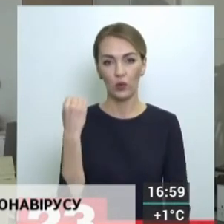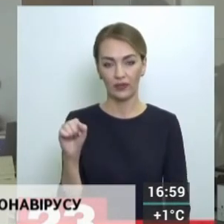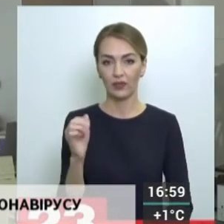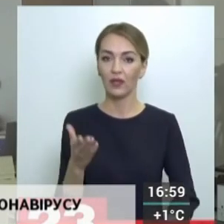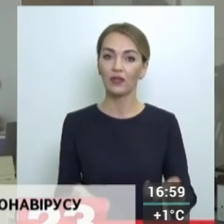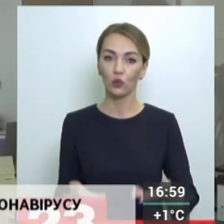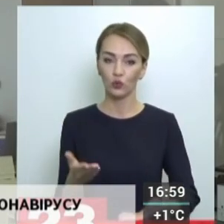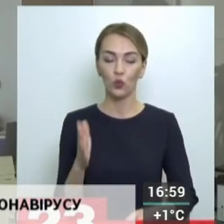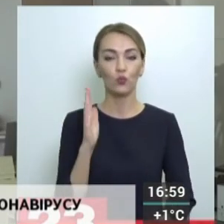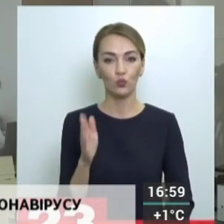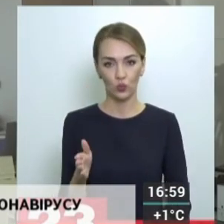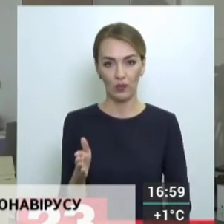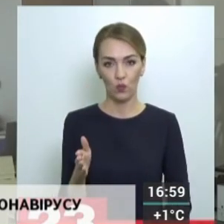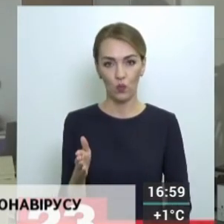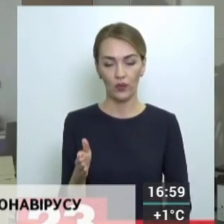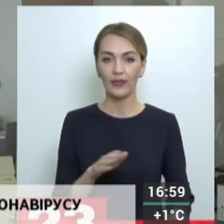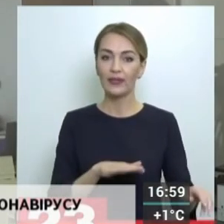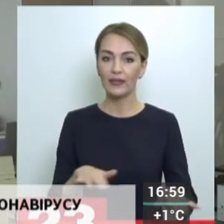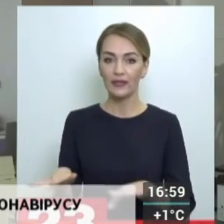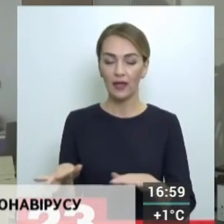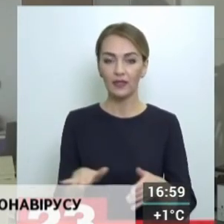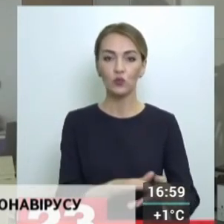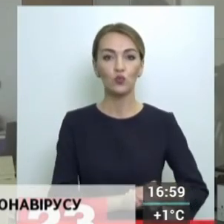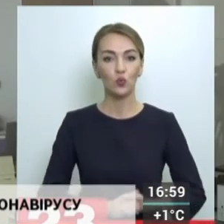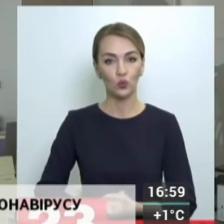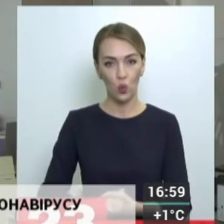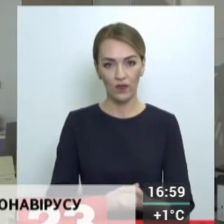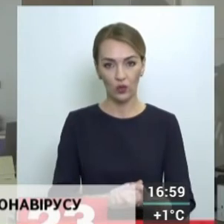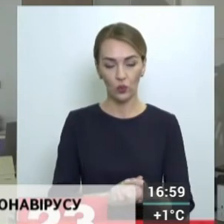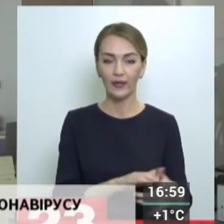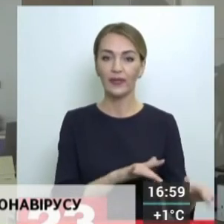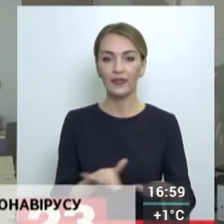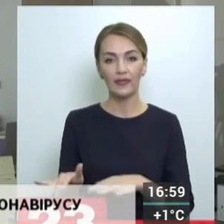якщо будемо діяти згуртовано,